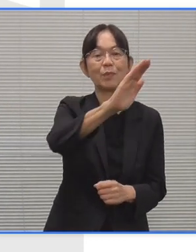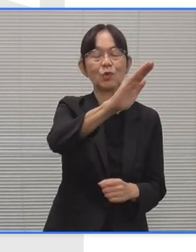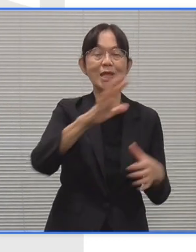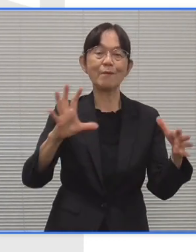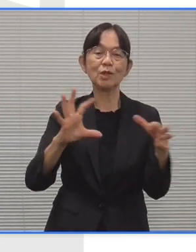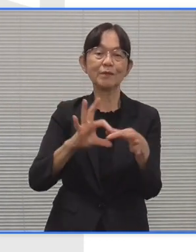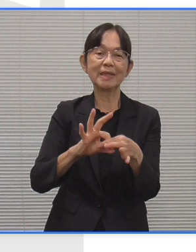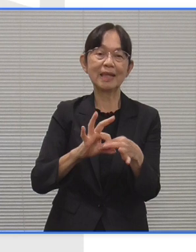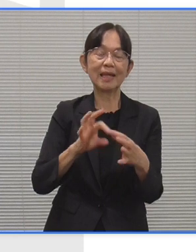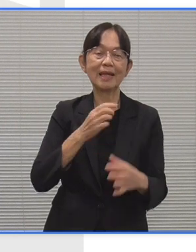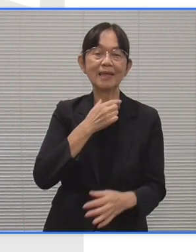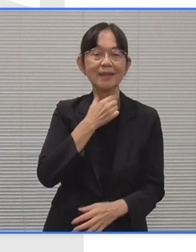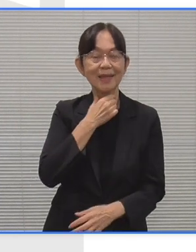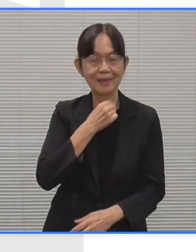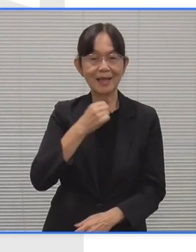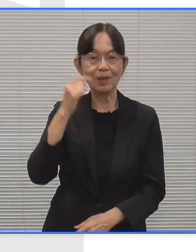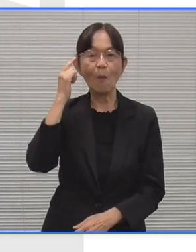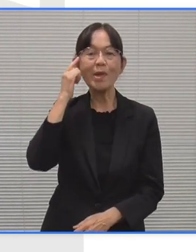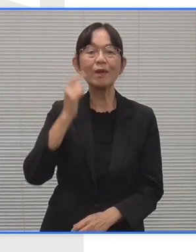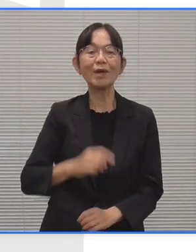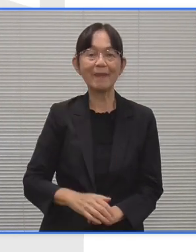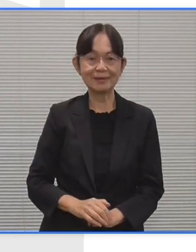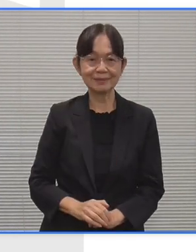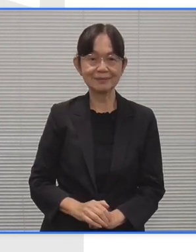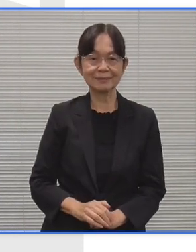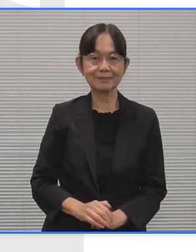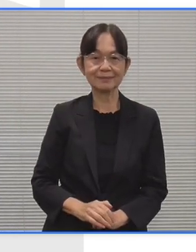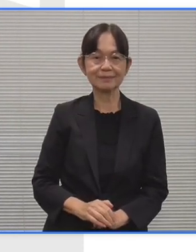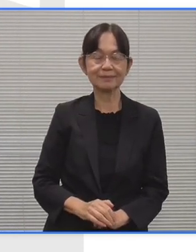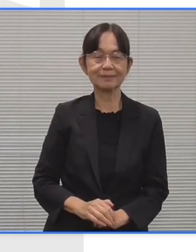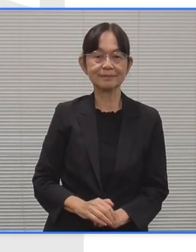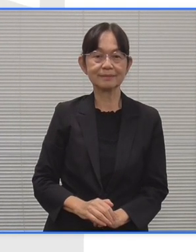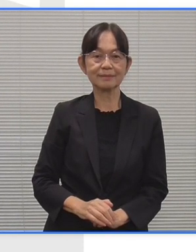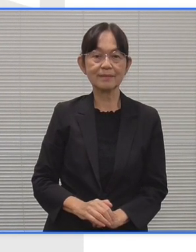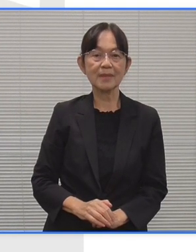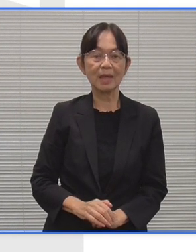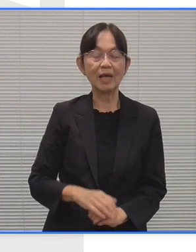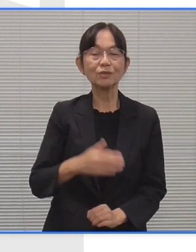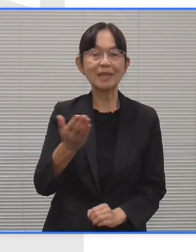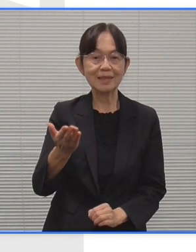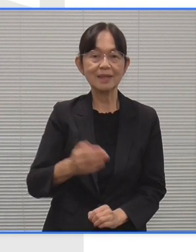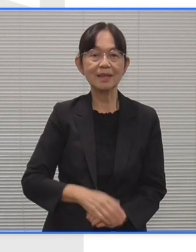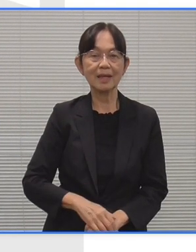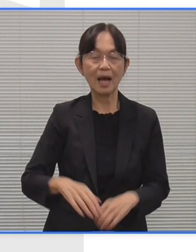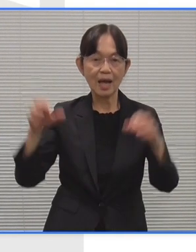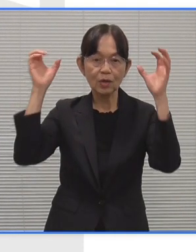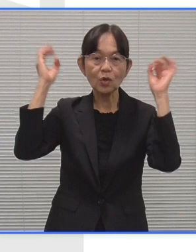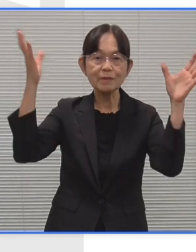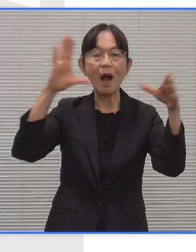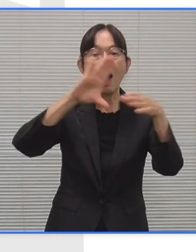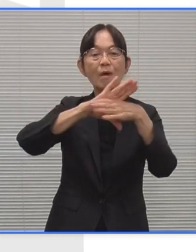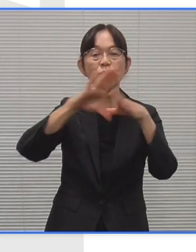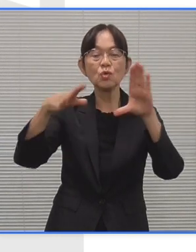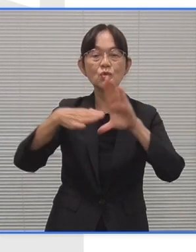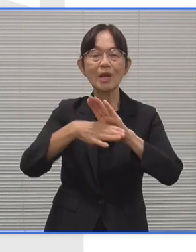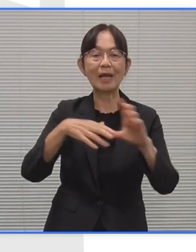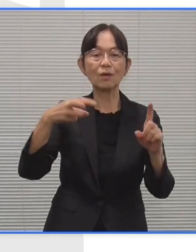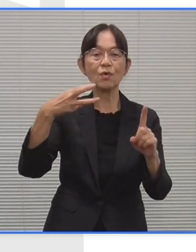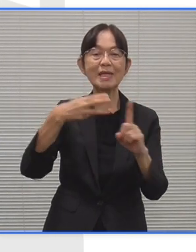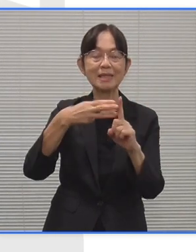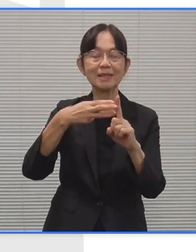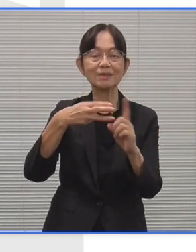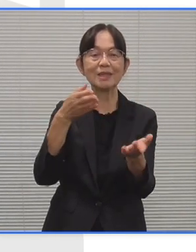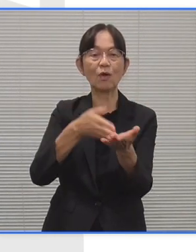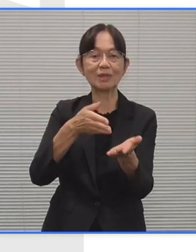けていけるといいなというふうに思っております。次が豊島文化の日についてご